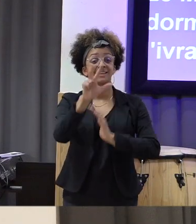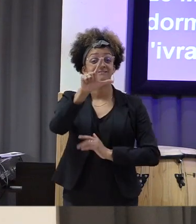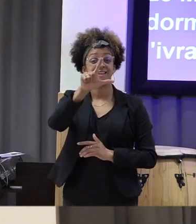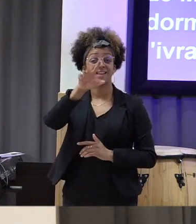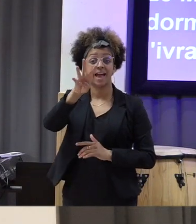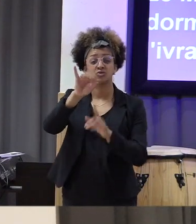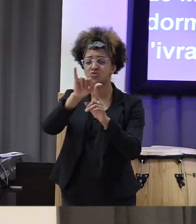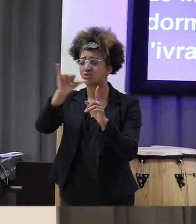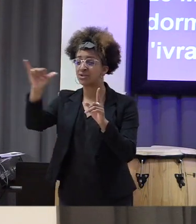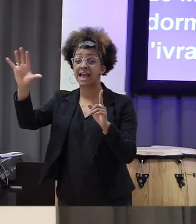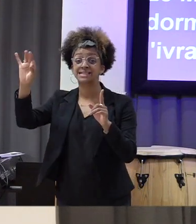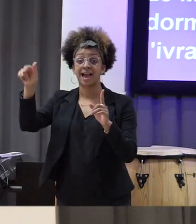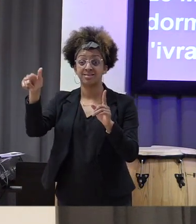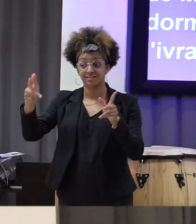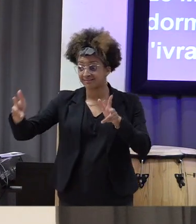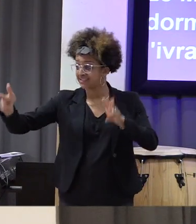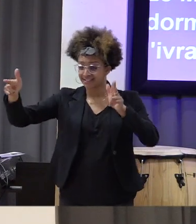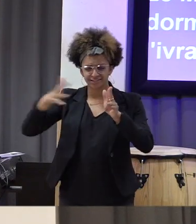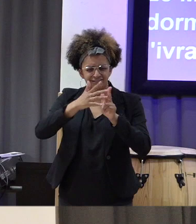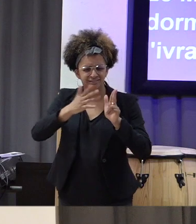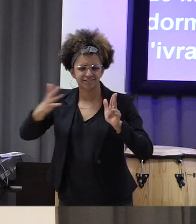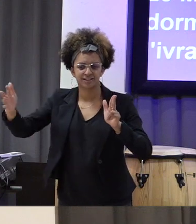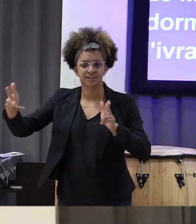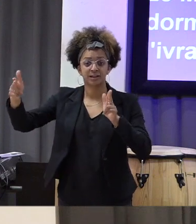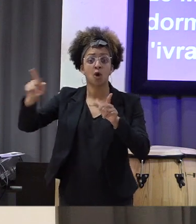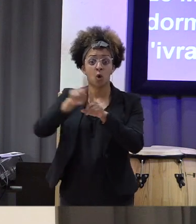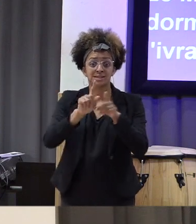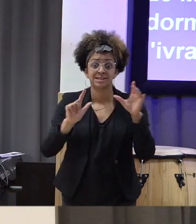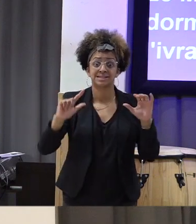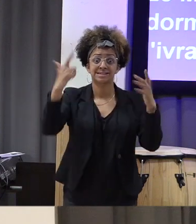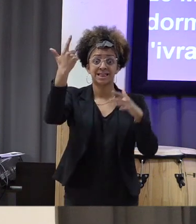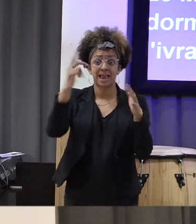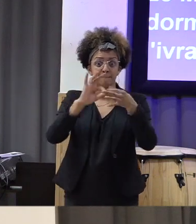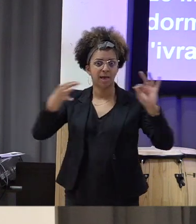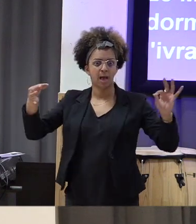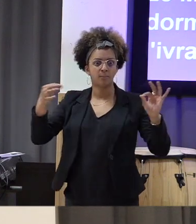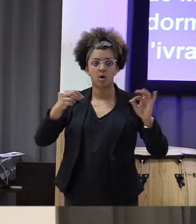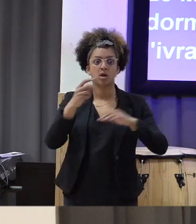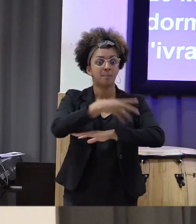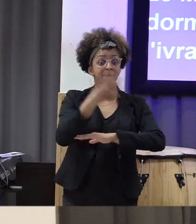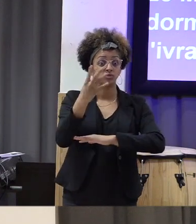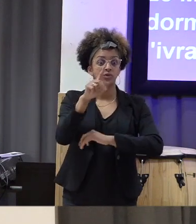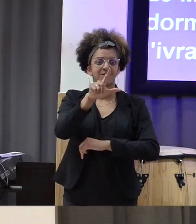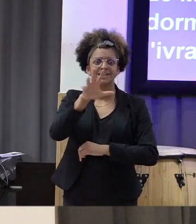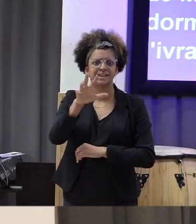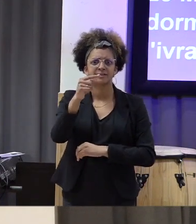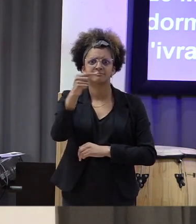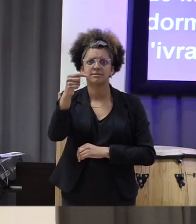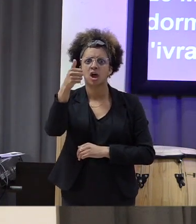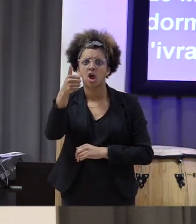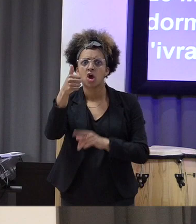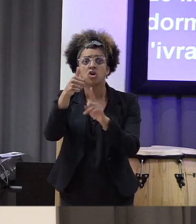à 50. Et une 7e parabole en Matthieu 25, versets 1